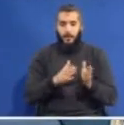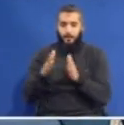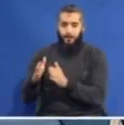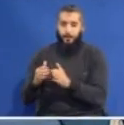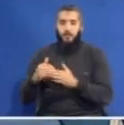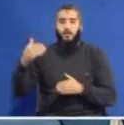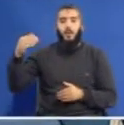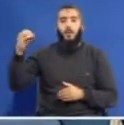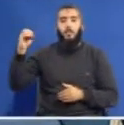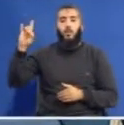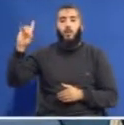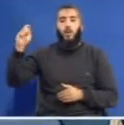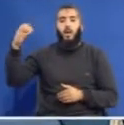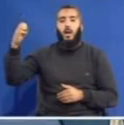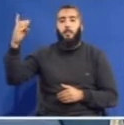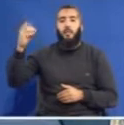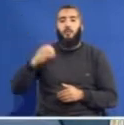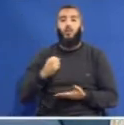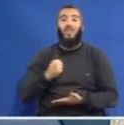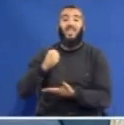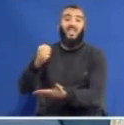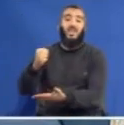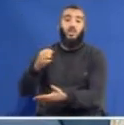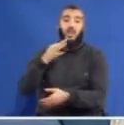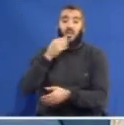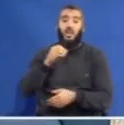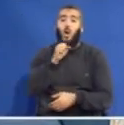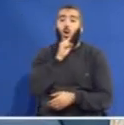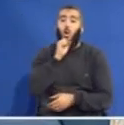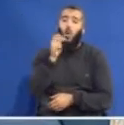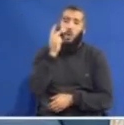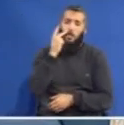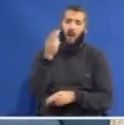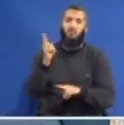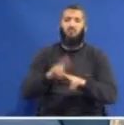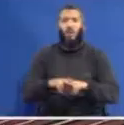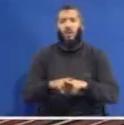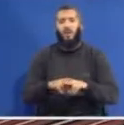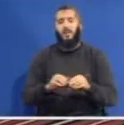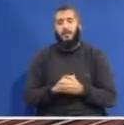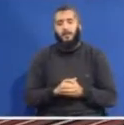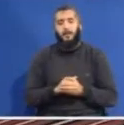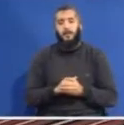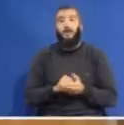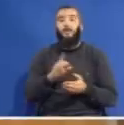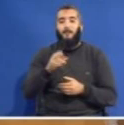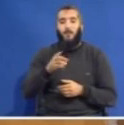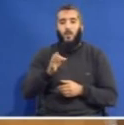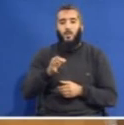مصطيف عن الورث يقول: جده توفي بأربع نعم نساء. هذا نتيجة